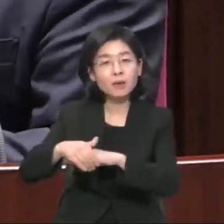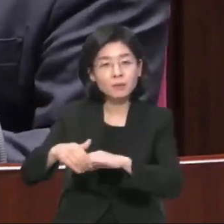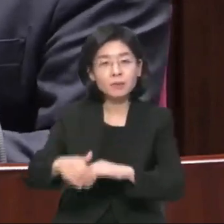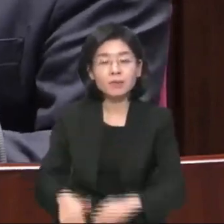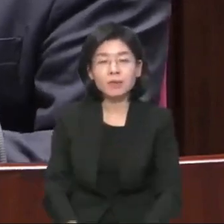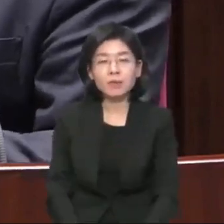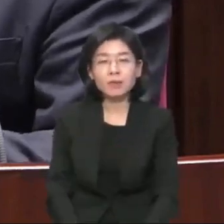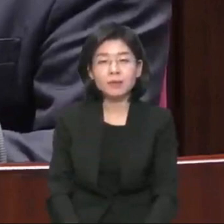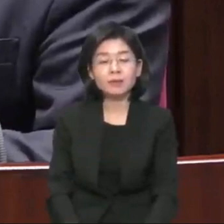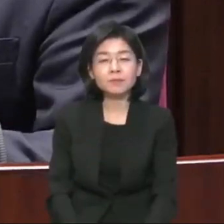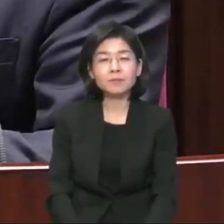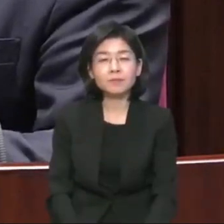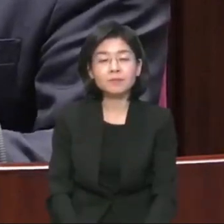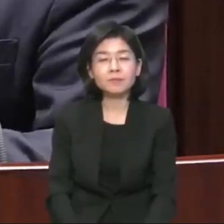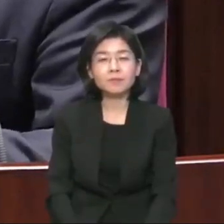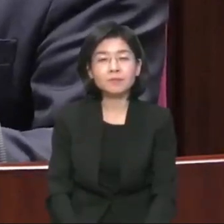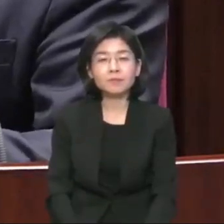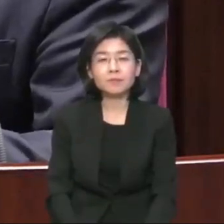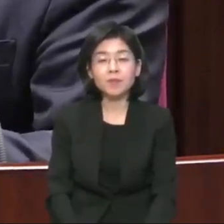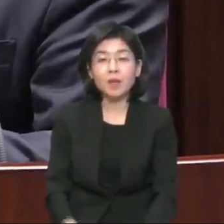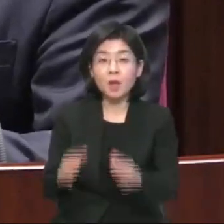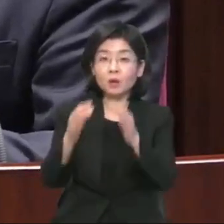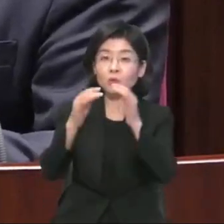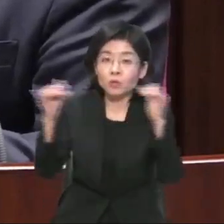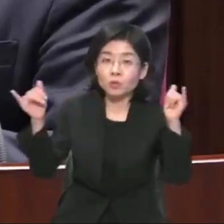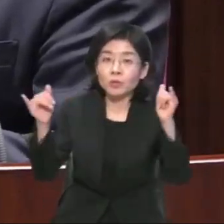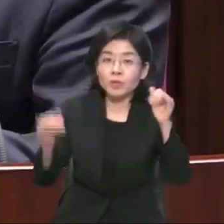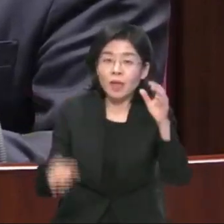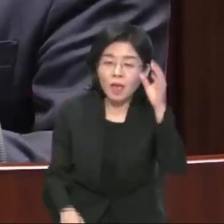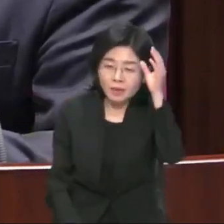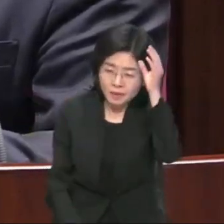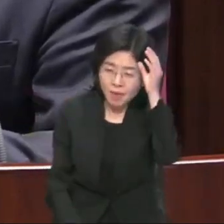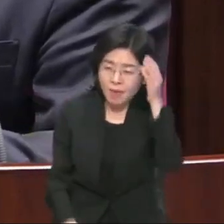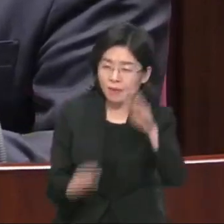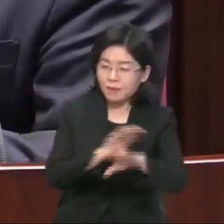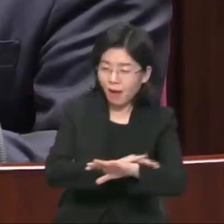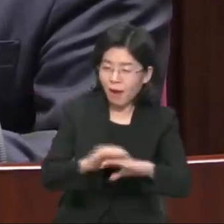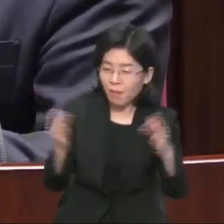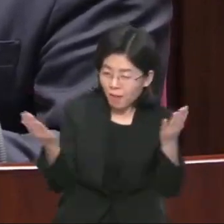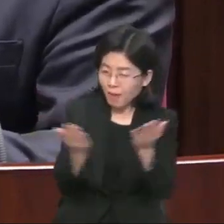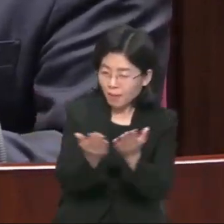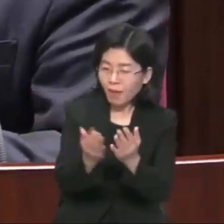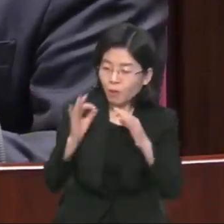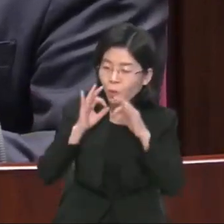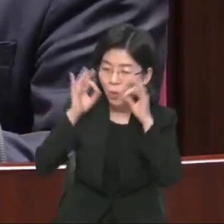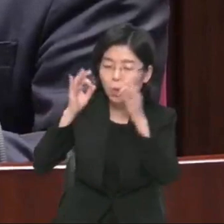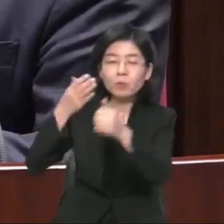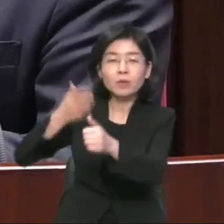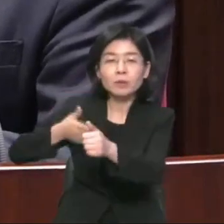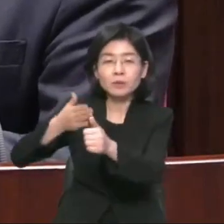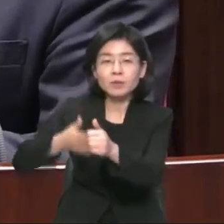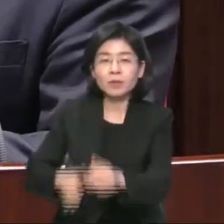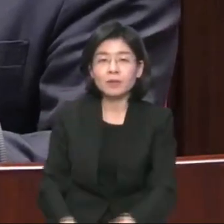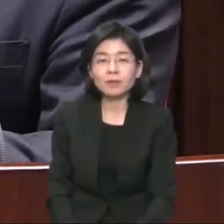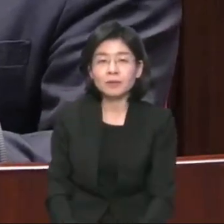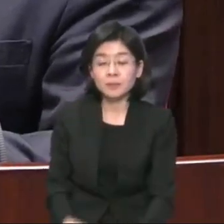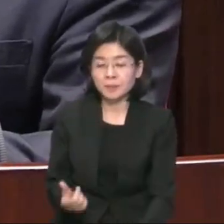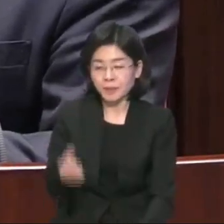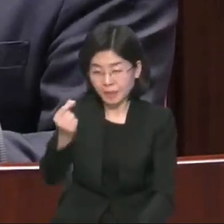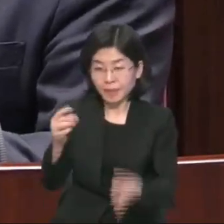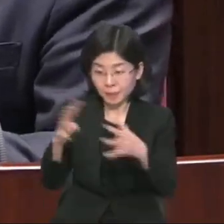하고 있습니다. 네, 우리의 국민의 눈높이에 맞게 될수 있도록 최선을 다해주고 또 조기에